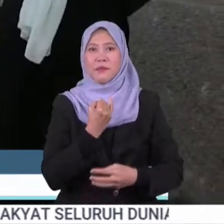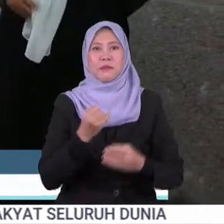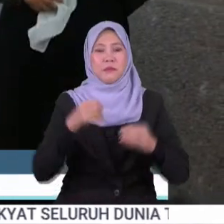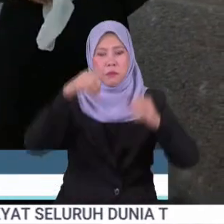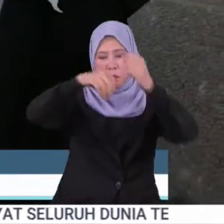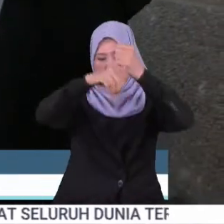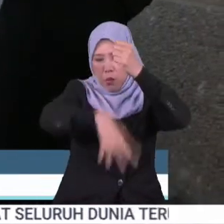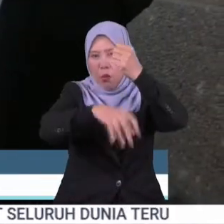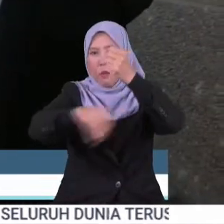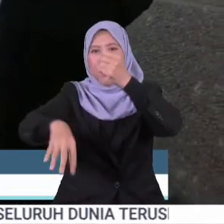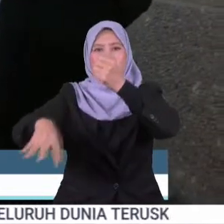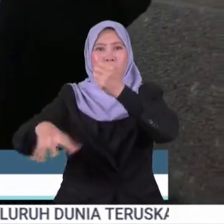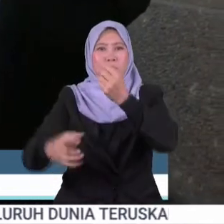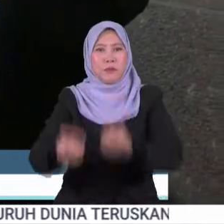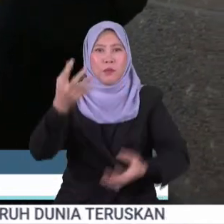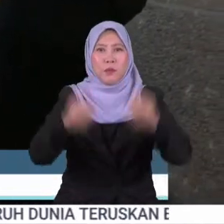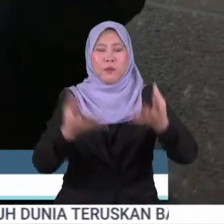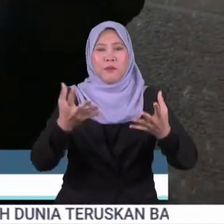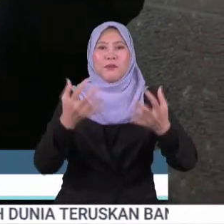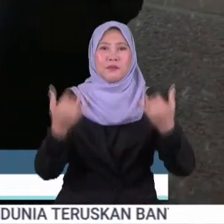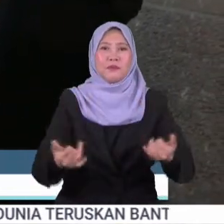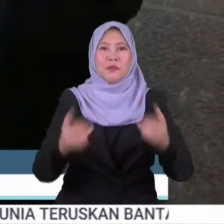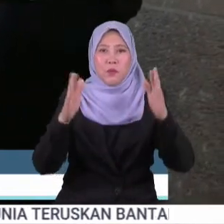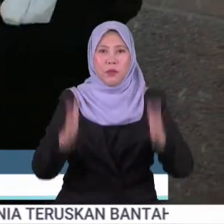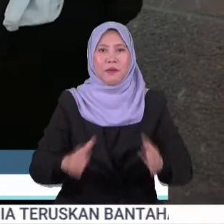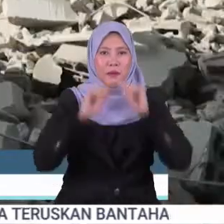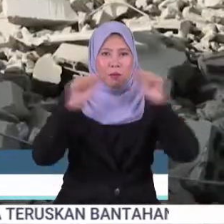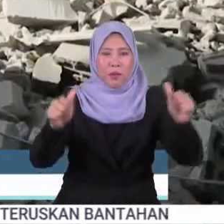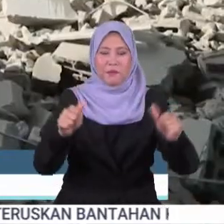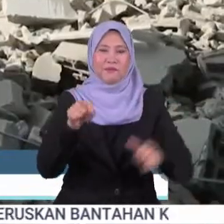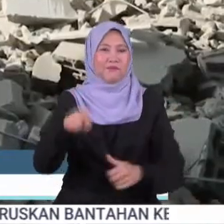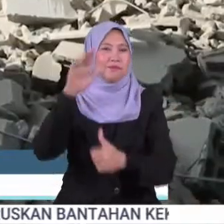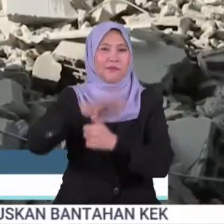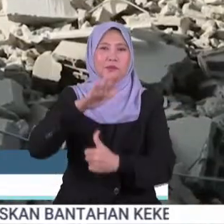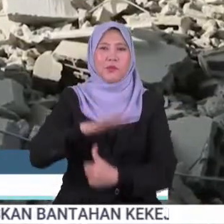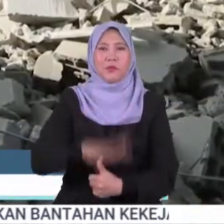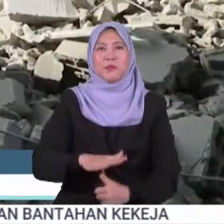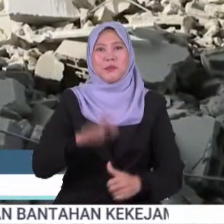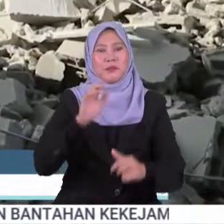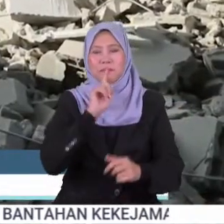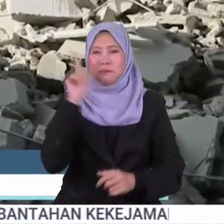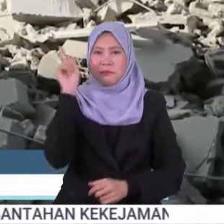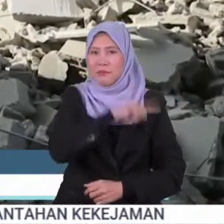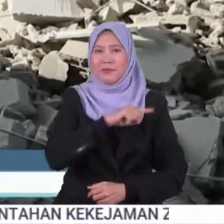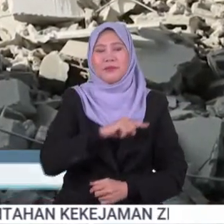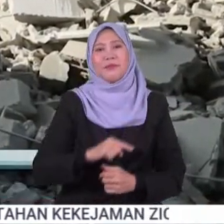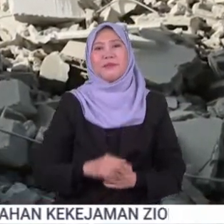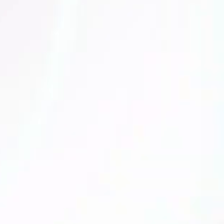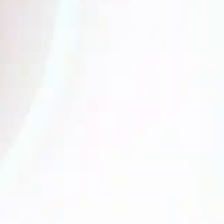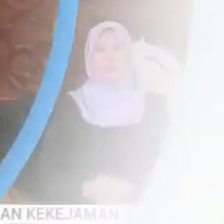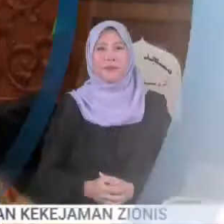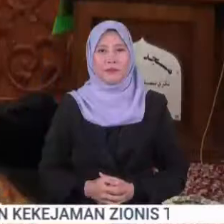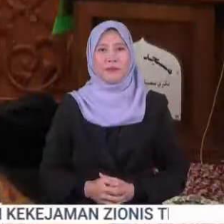orang awam dan bersama-sama dengan Abbas mengutuk sekeras-kerasnya tindakan tersebut.